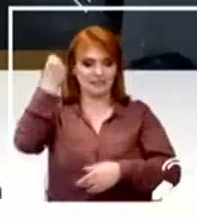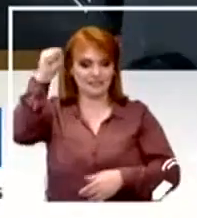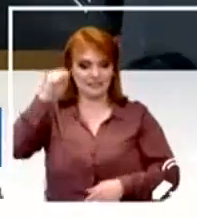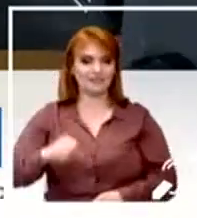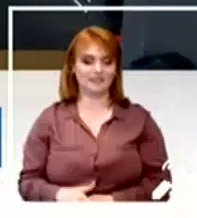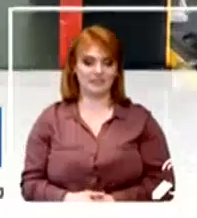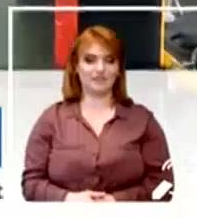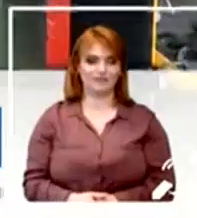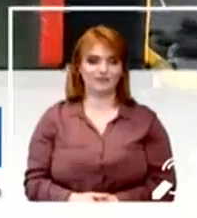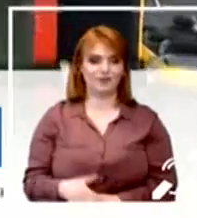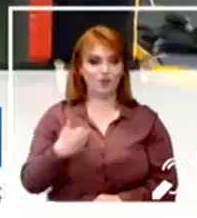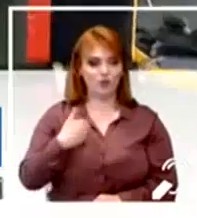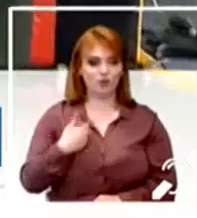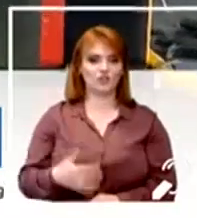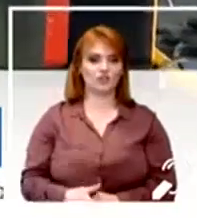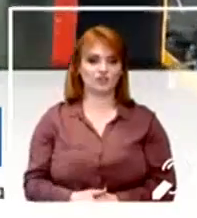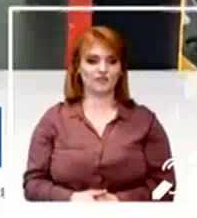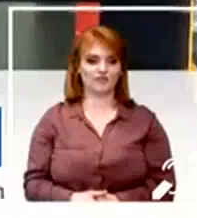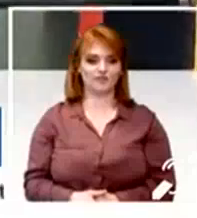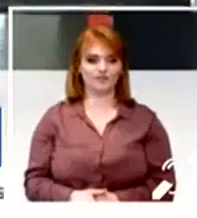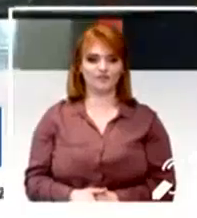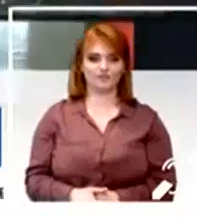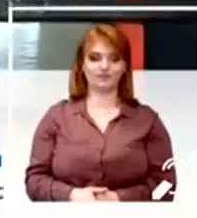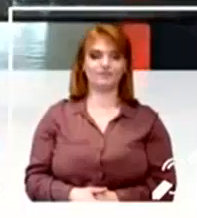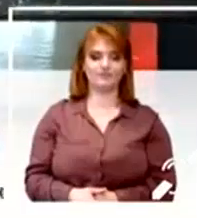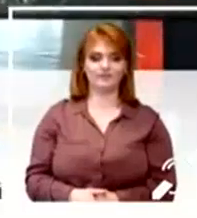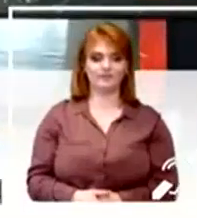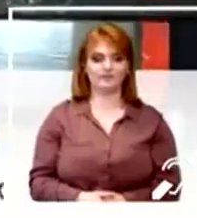lucreze, îl voi presa și